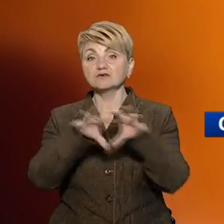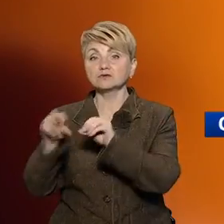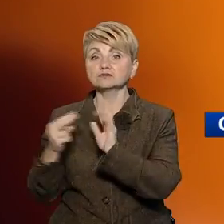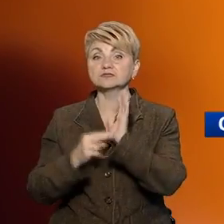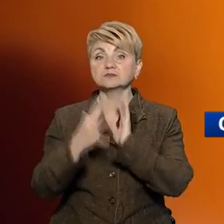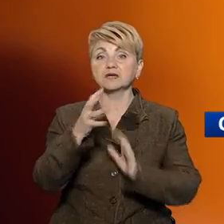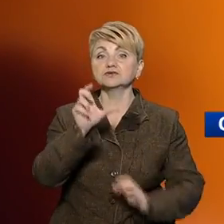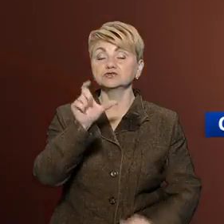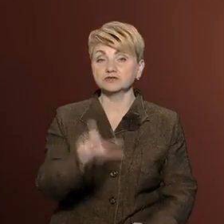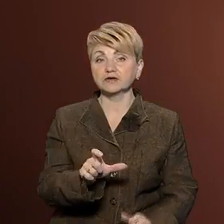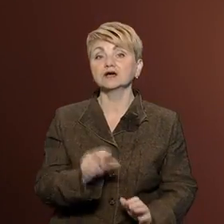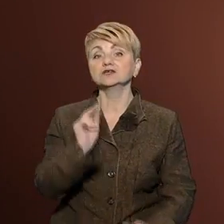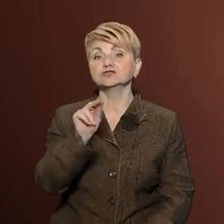причины чп выясняются